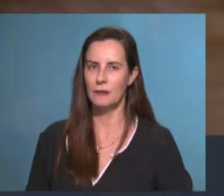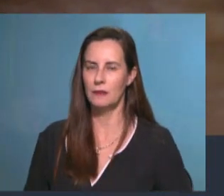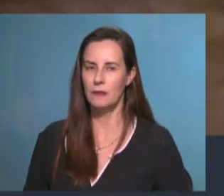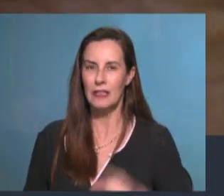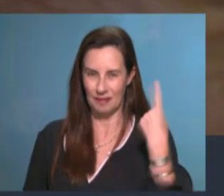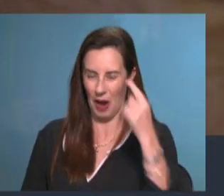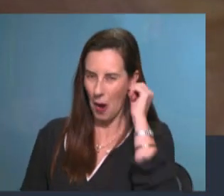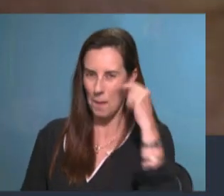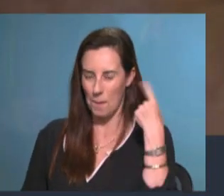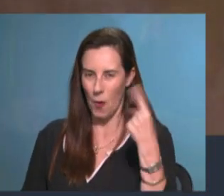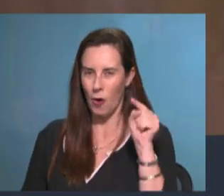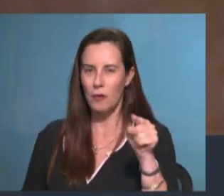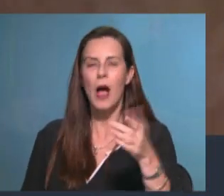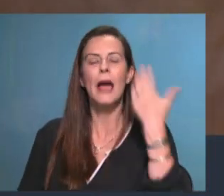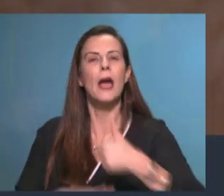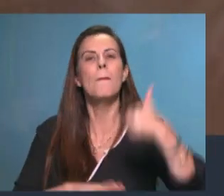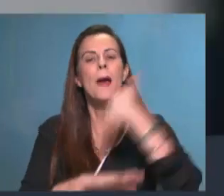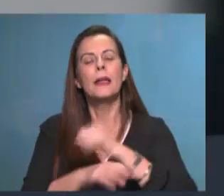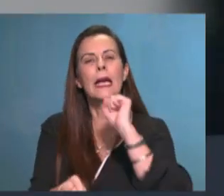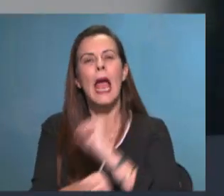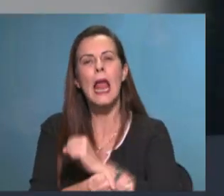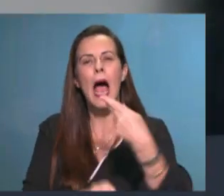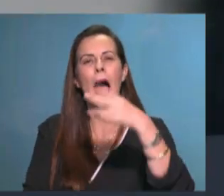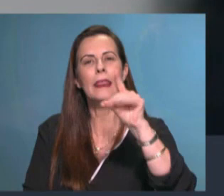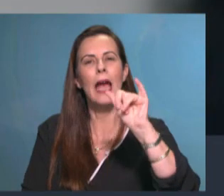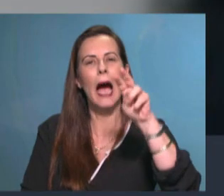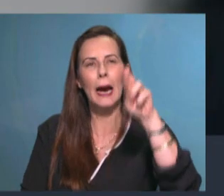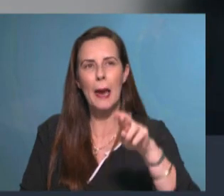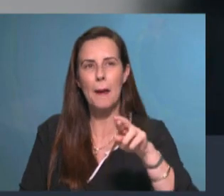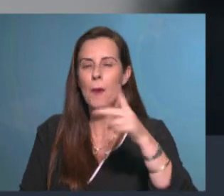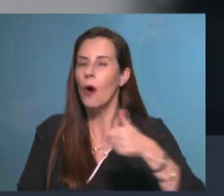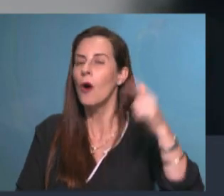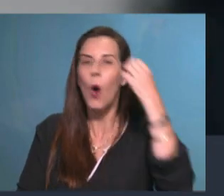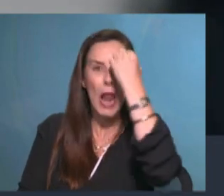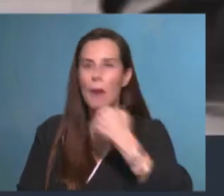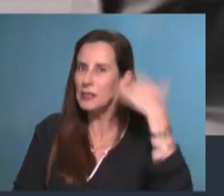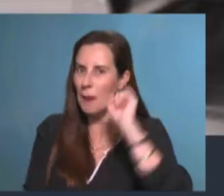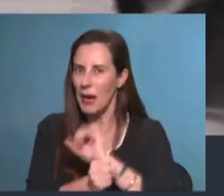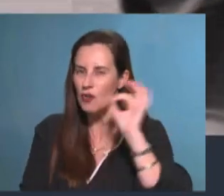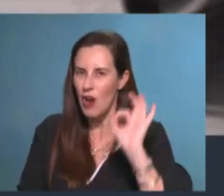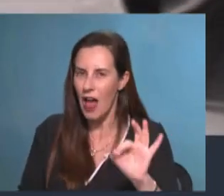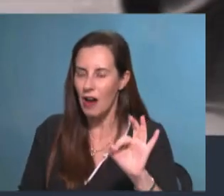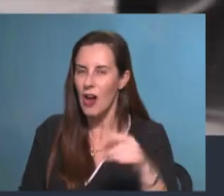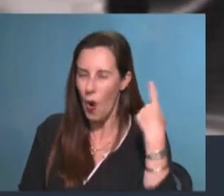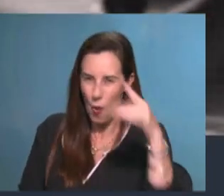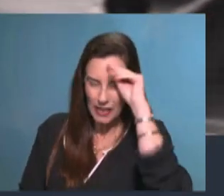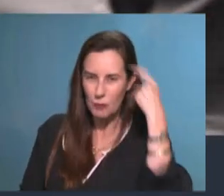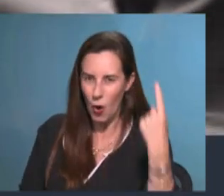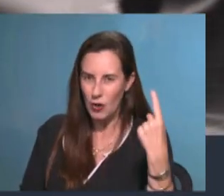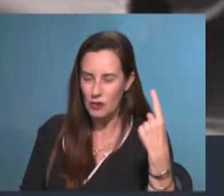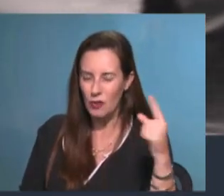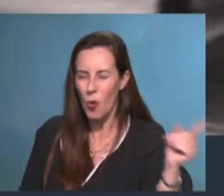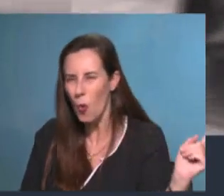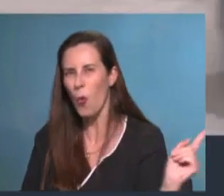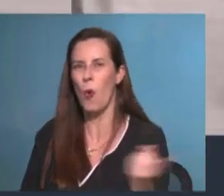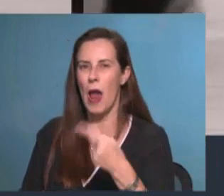גונדר בדימוס בית אילת הייתה מנהלת כלא הדרים. כל הנהגת החמאס ישבה שם אז. יחיא סינואר, תאופיק אבו